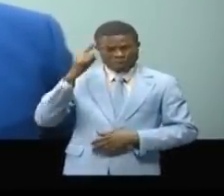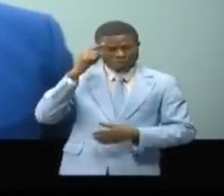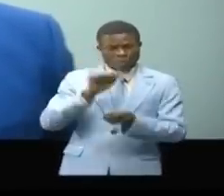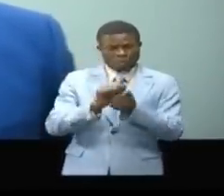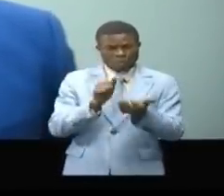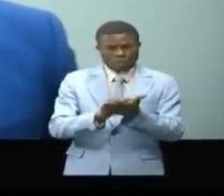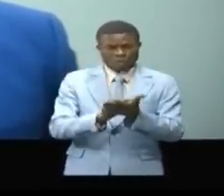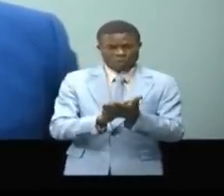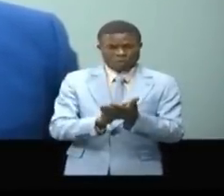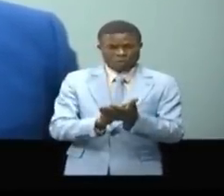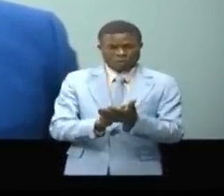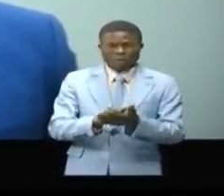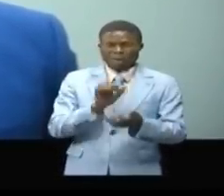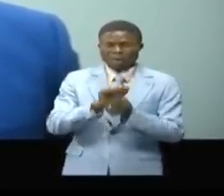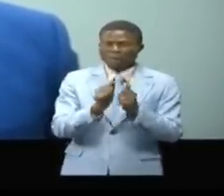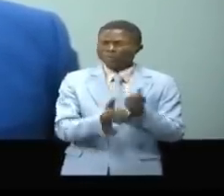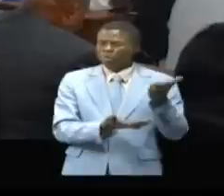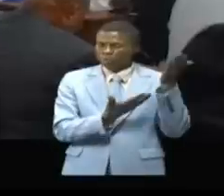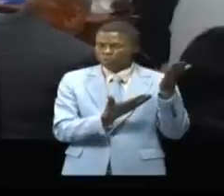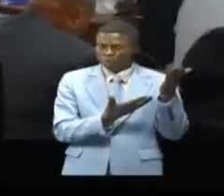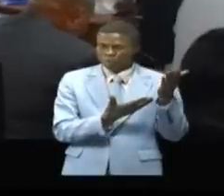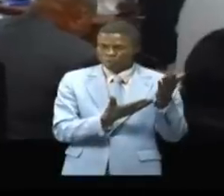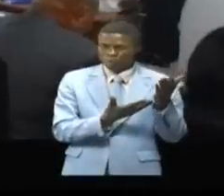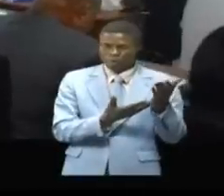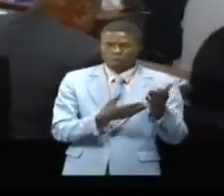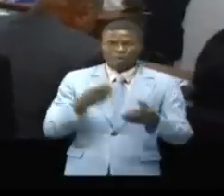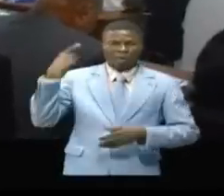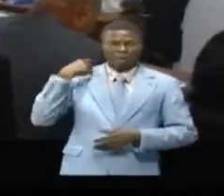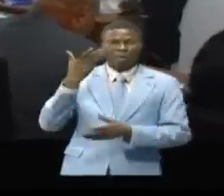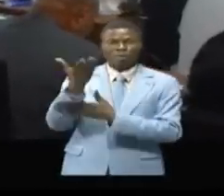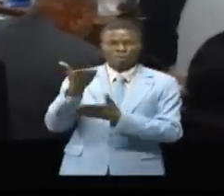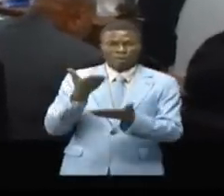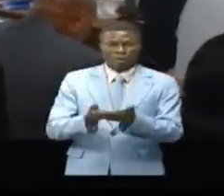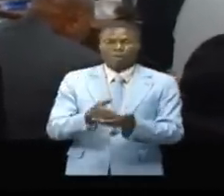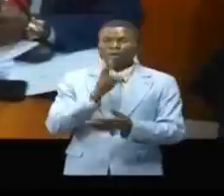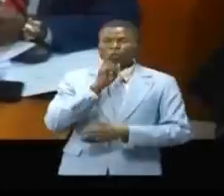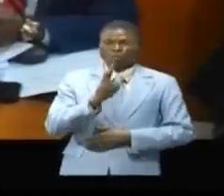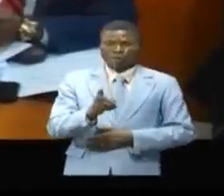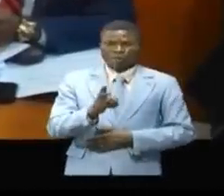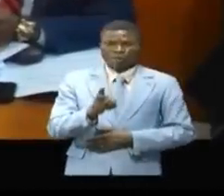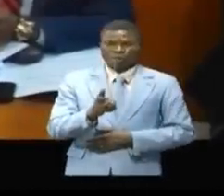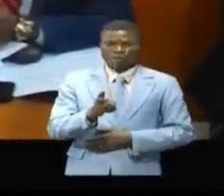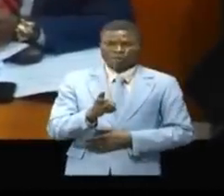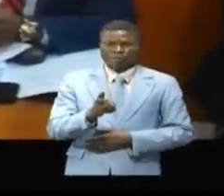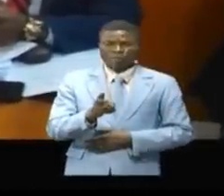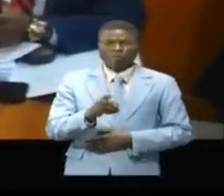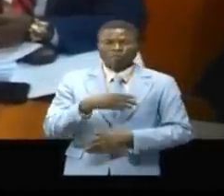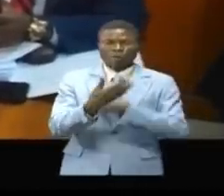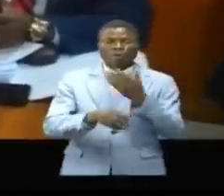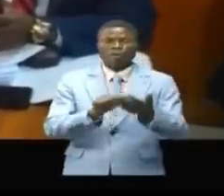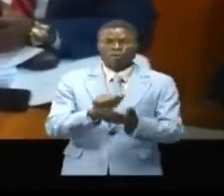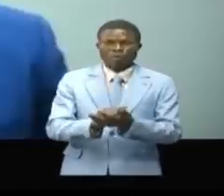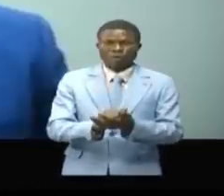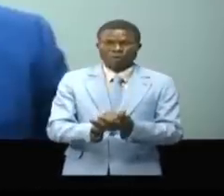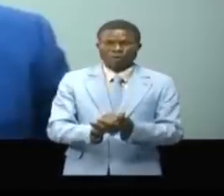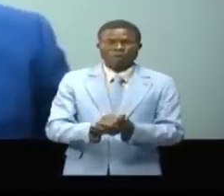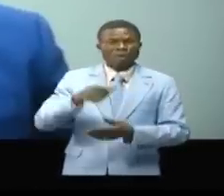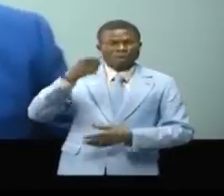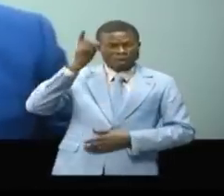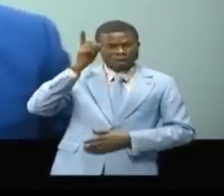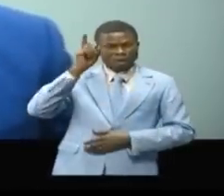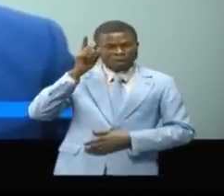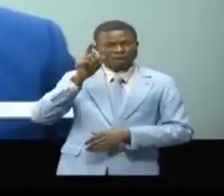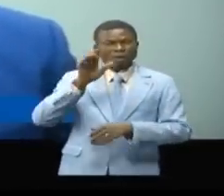regard des questions pertinentes posées par les honorables députés. Bien entendu, ça c'était l'entame. Donc